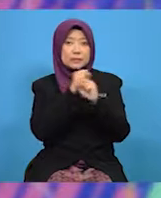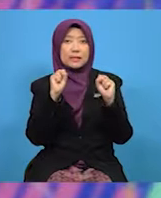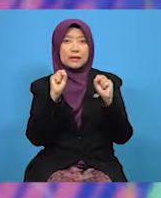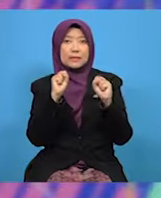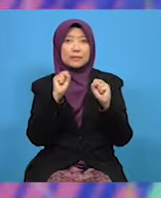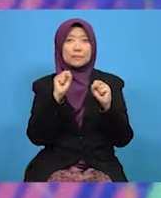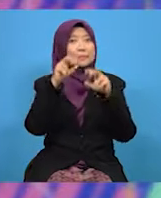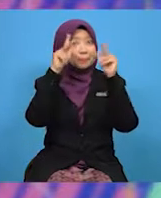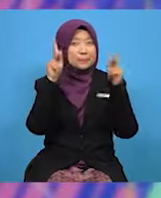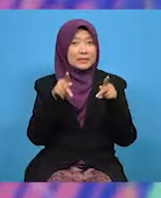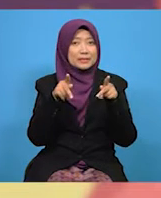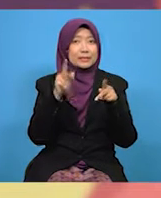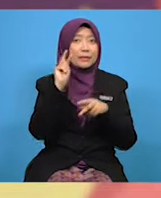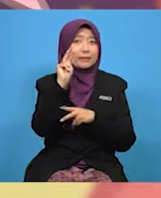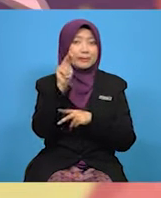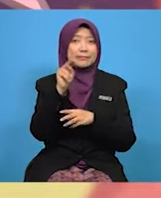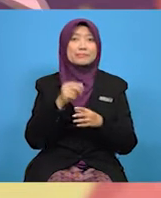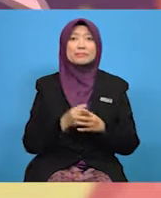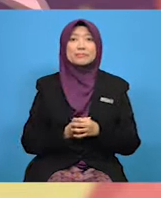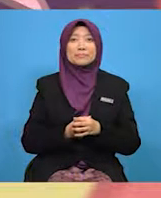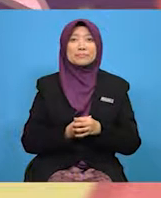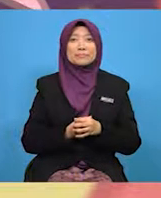menghadapi peperiksaan nanti